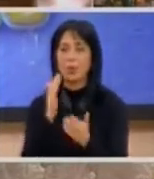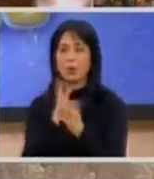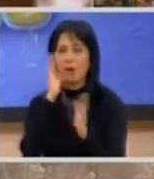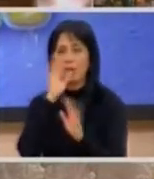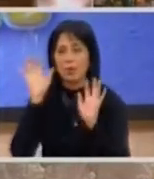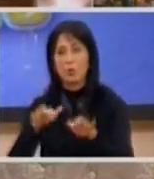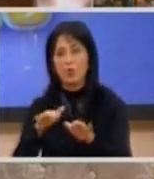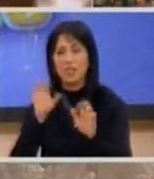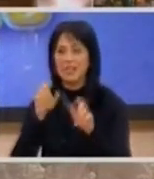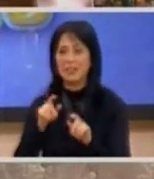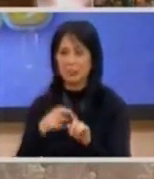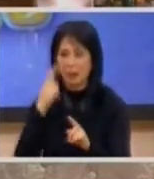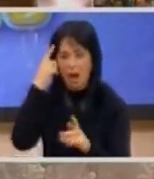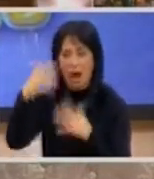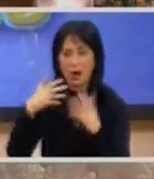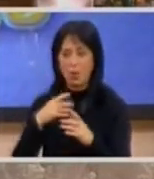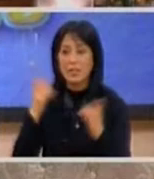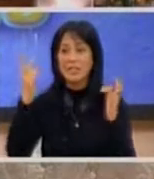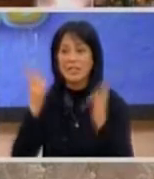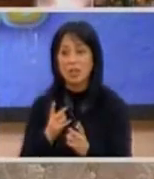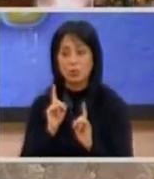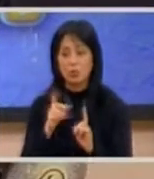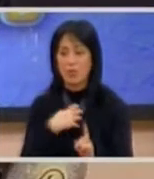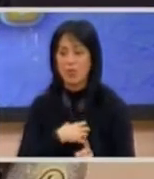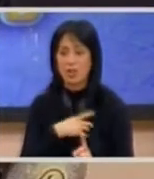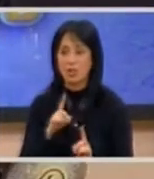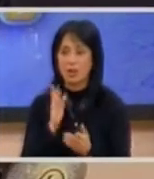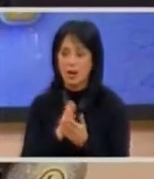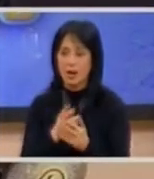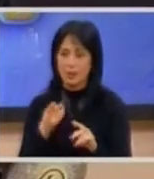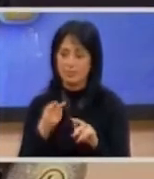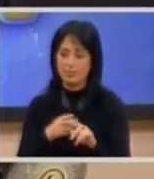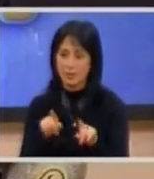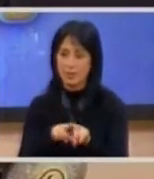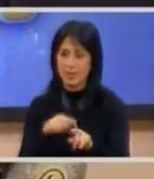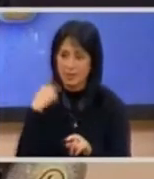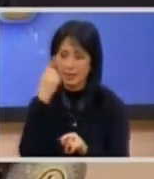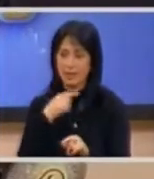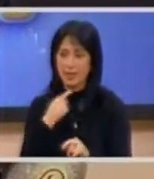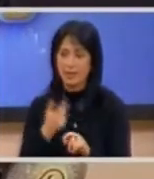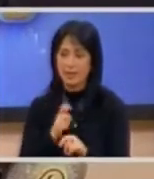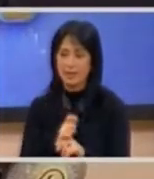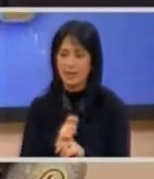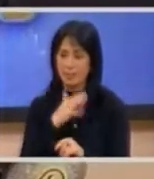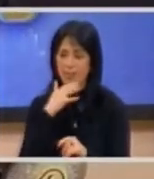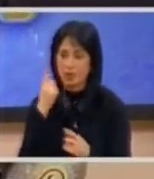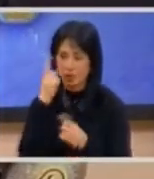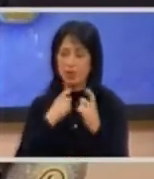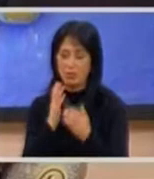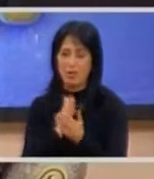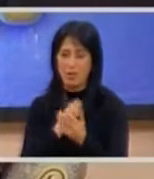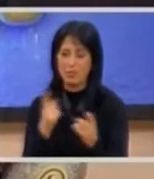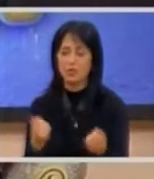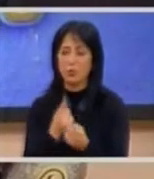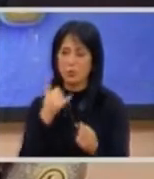არეული გვაქვს ადამიანებს საჭიროებების მიხედვით. ხო, აი ესეთი სახით ძალიან ბევრი შეტყობინება შემოდის ჩვენთან, ესე